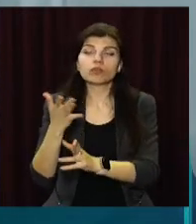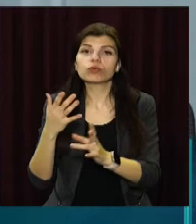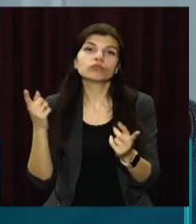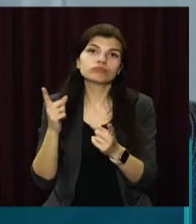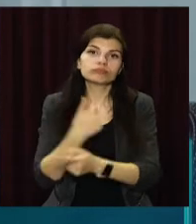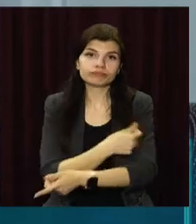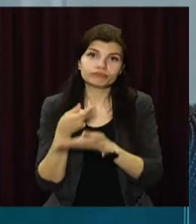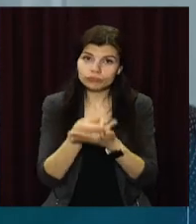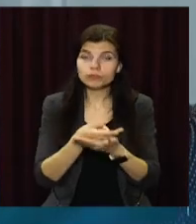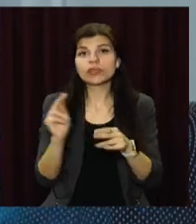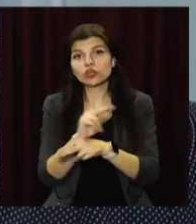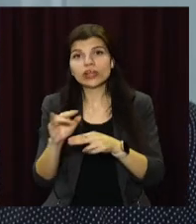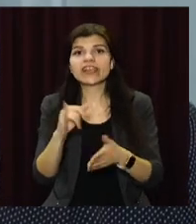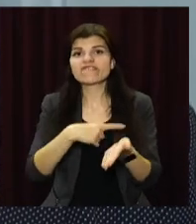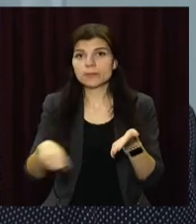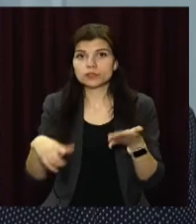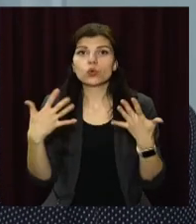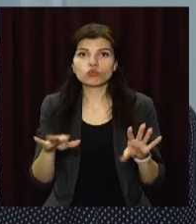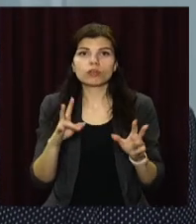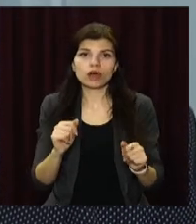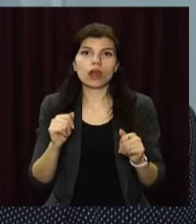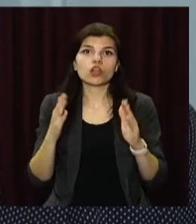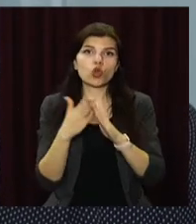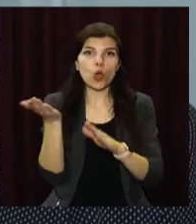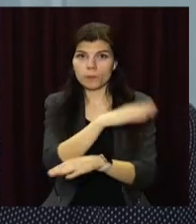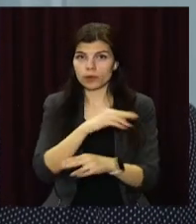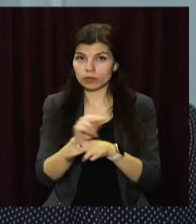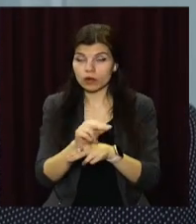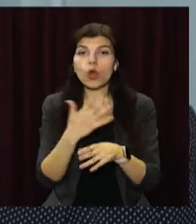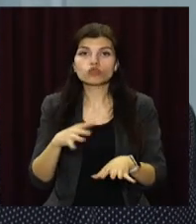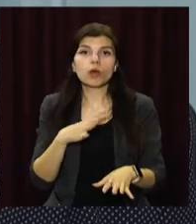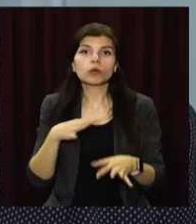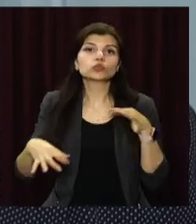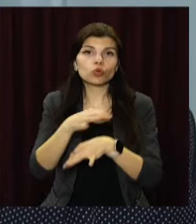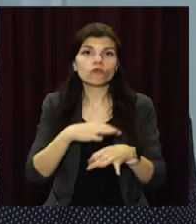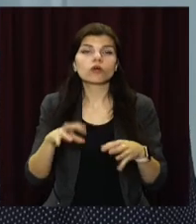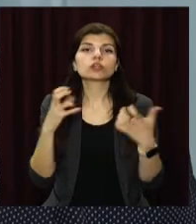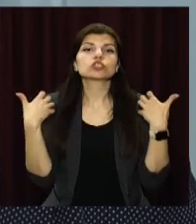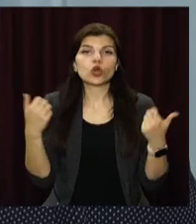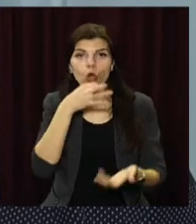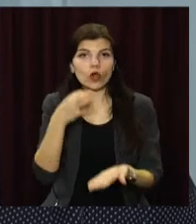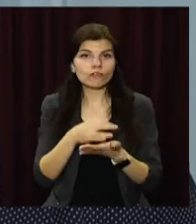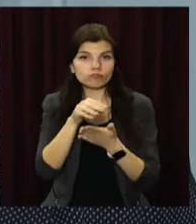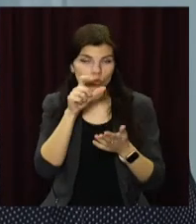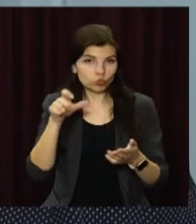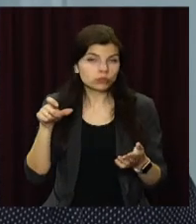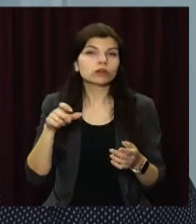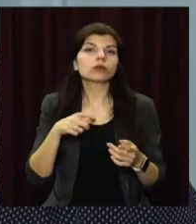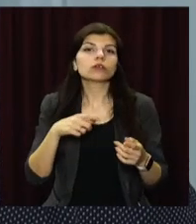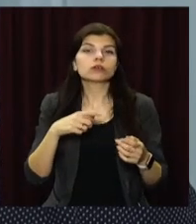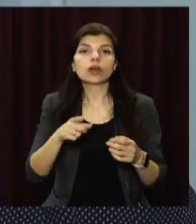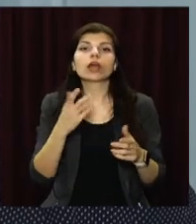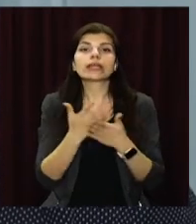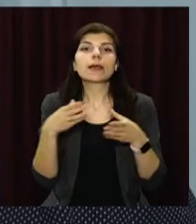госпіталізувати, лікувати та виписувати вже на амбулаторне долікування. Вже була проведена нарада в управлінні охорони здоров'я. Ми, бригади